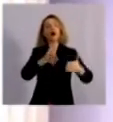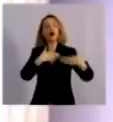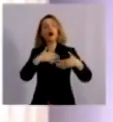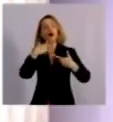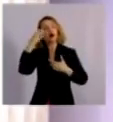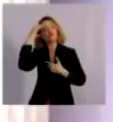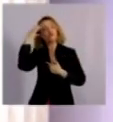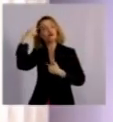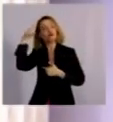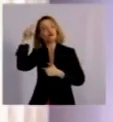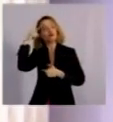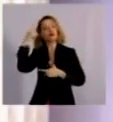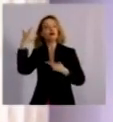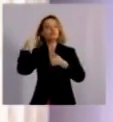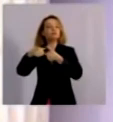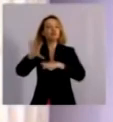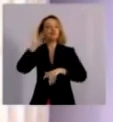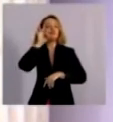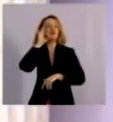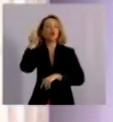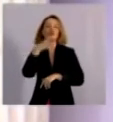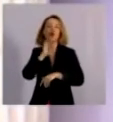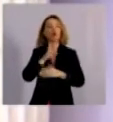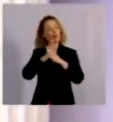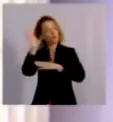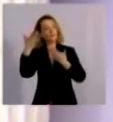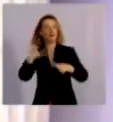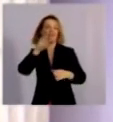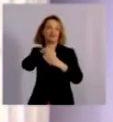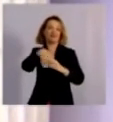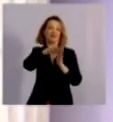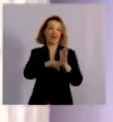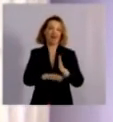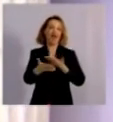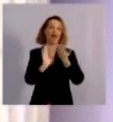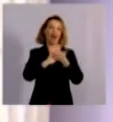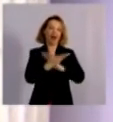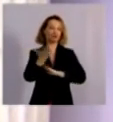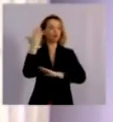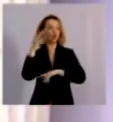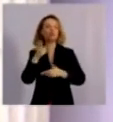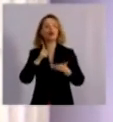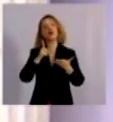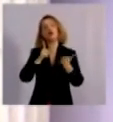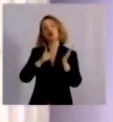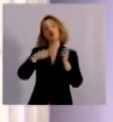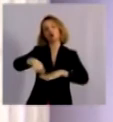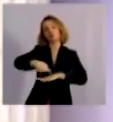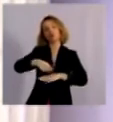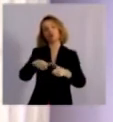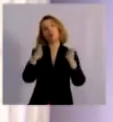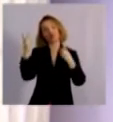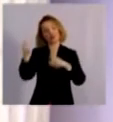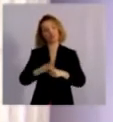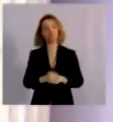την νομική της πόλη, αγαπητέ μου, κύριε Πρίτανη. Καμία ίσως άλλη δράση